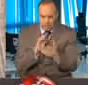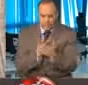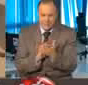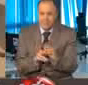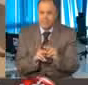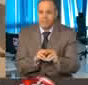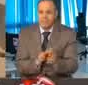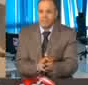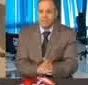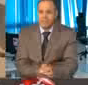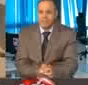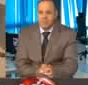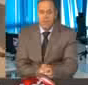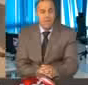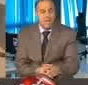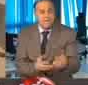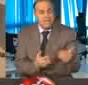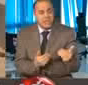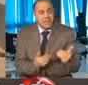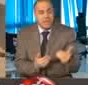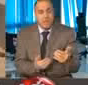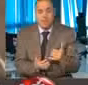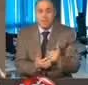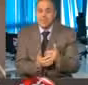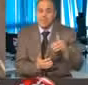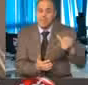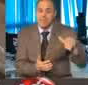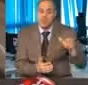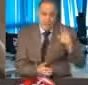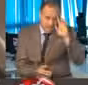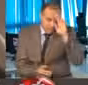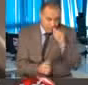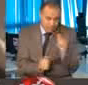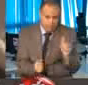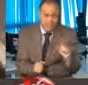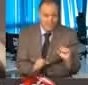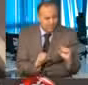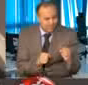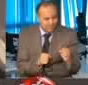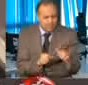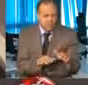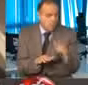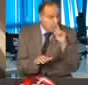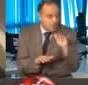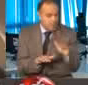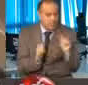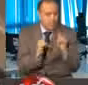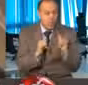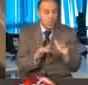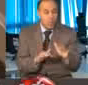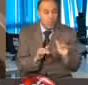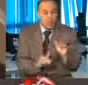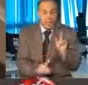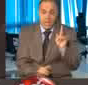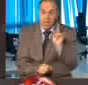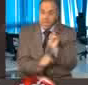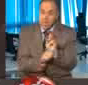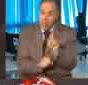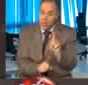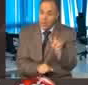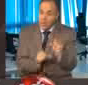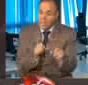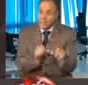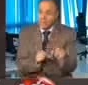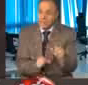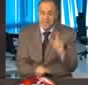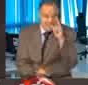وظلائم. وفي انتظار تحرير مدينة الموصل العراقية لتخفيف حدة الاكتظاظ في هذا المخيم، يبقى الوضع الإنساني